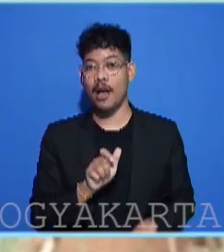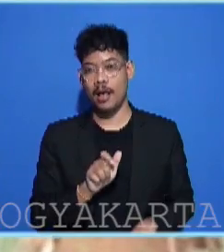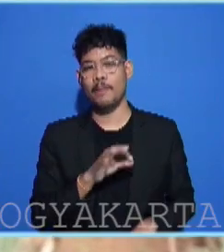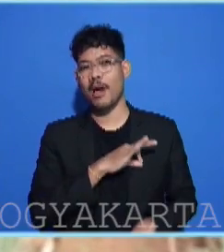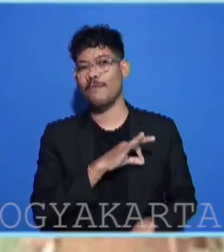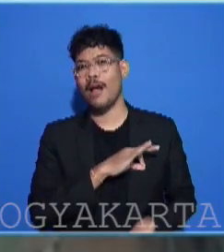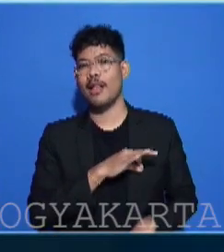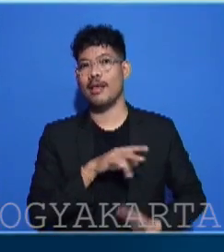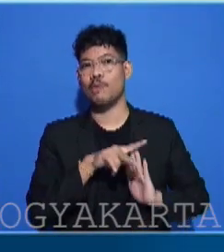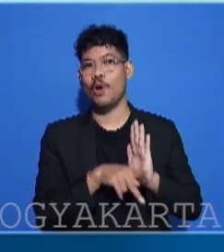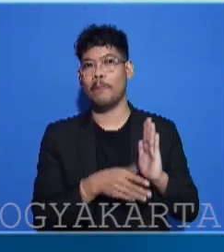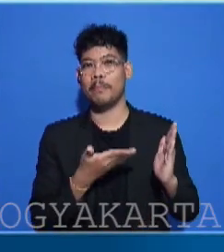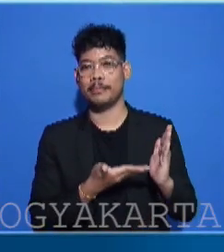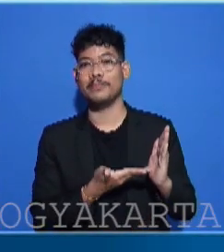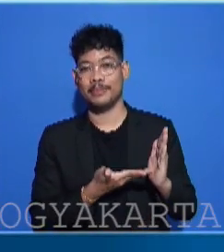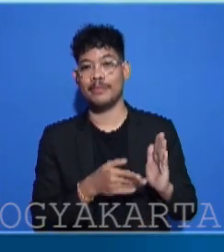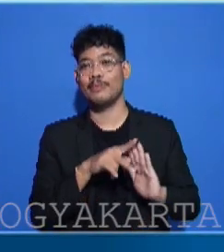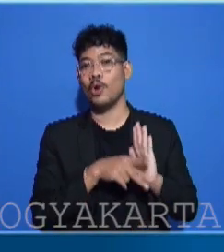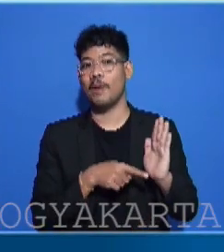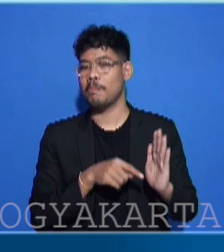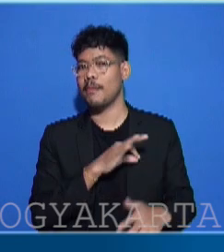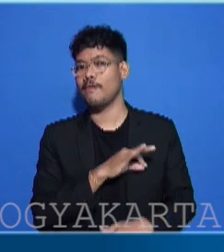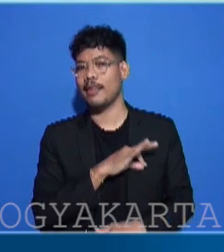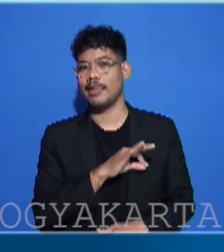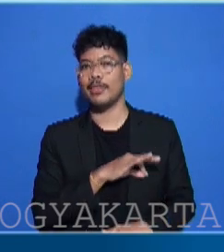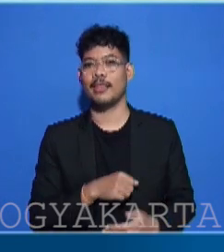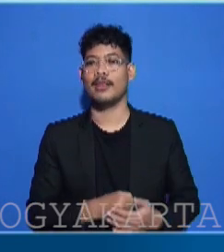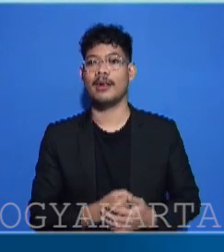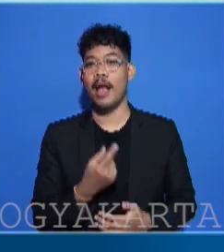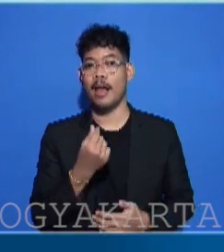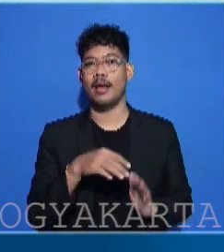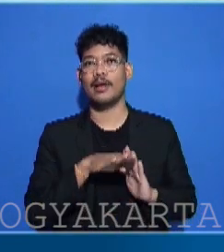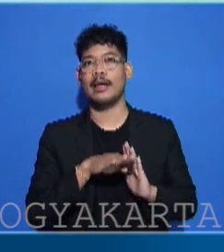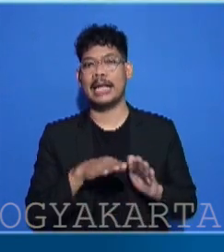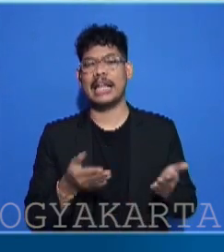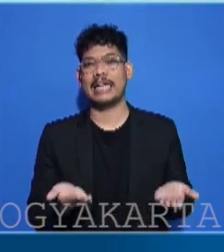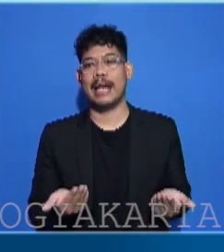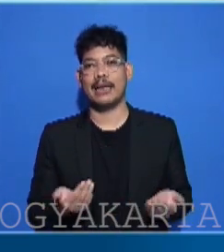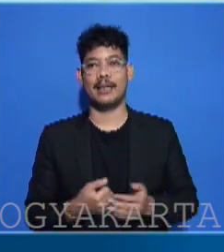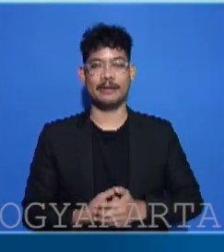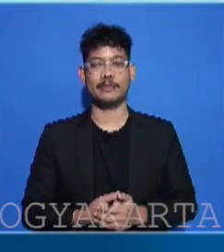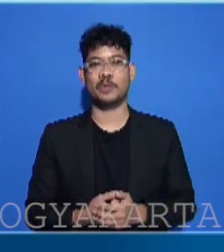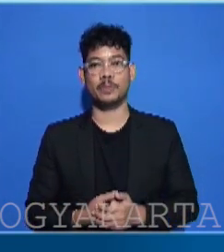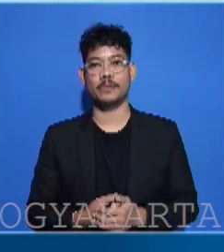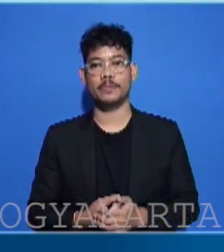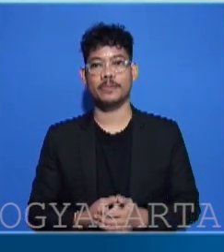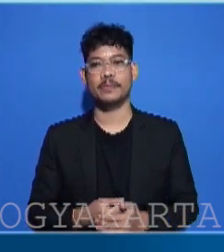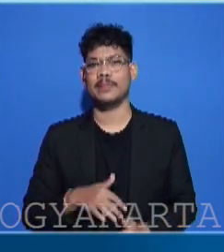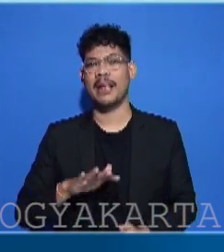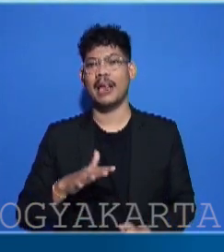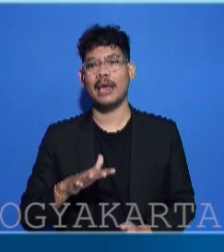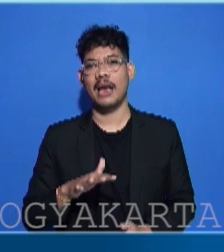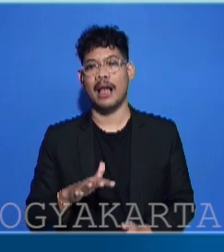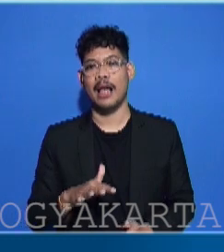Dari program ini tentunya manfaatnya efisiensi biaya untuk penyiraman yang sangat tinggi. Dari rata-rata yang kami